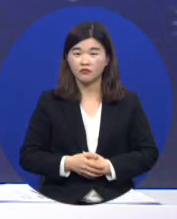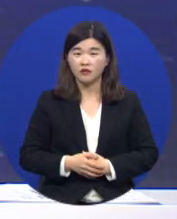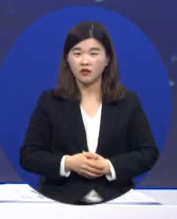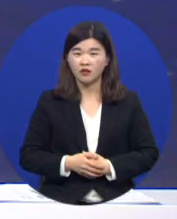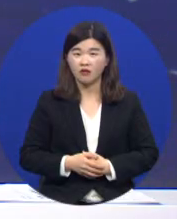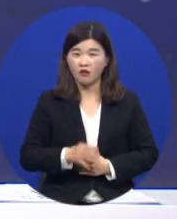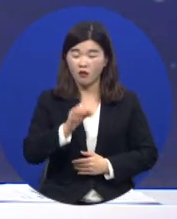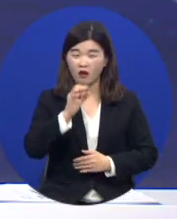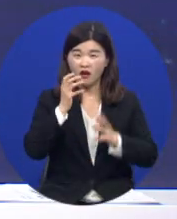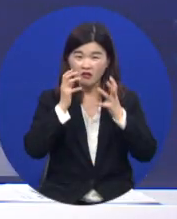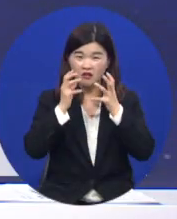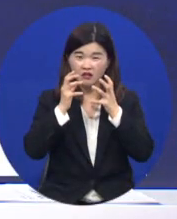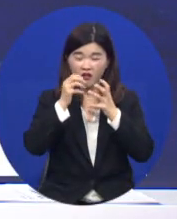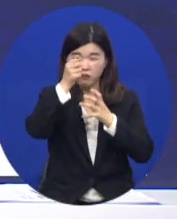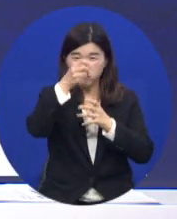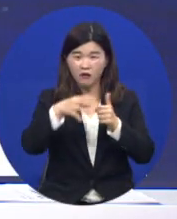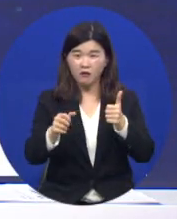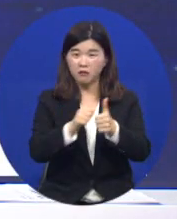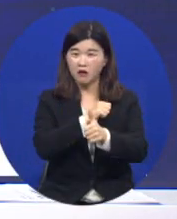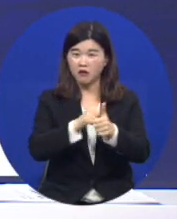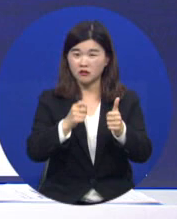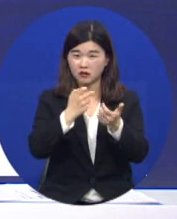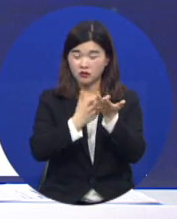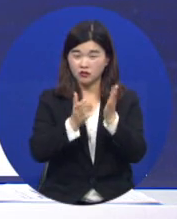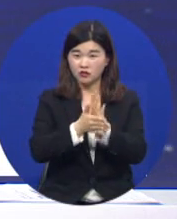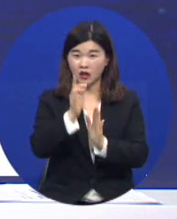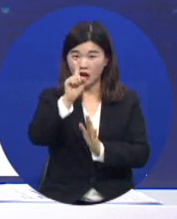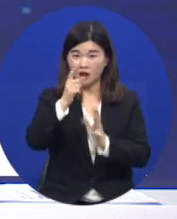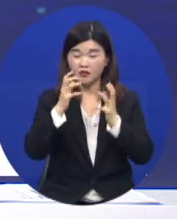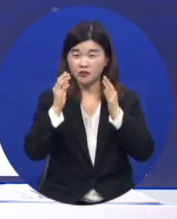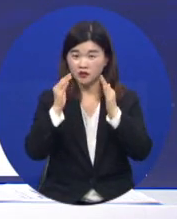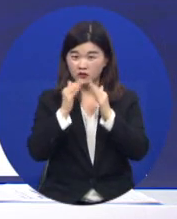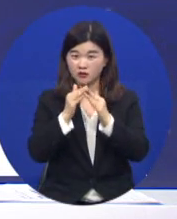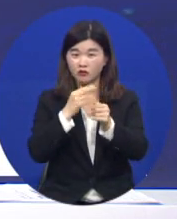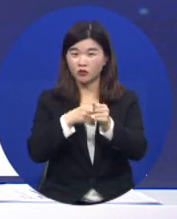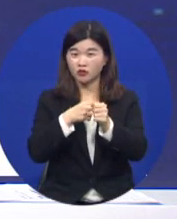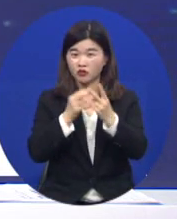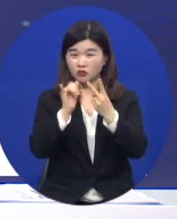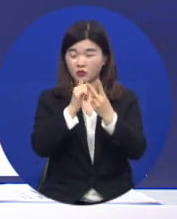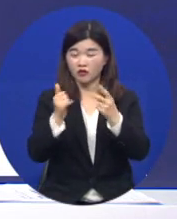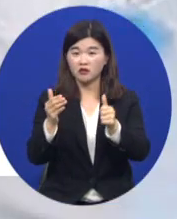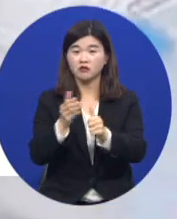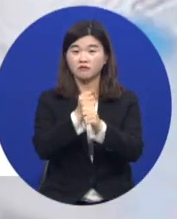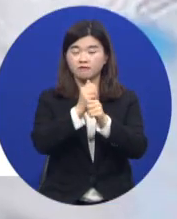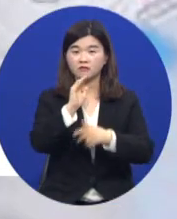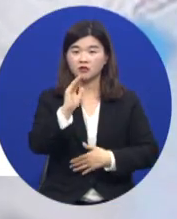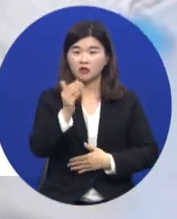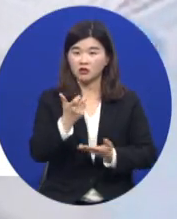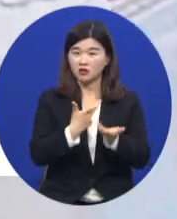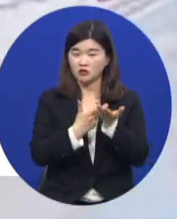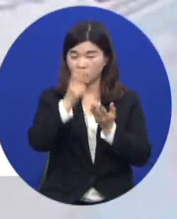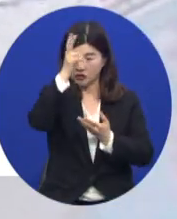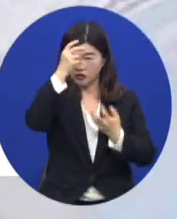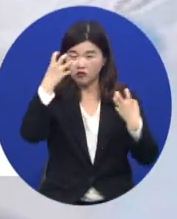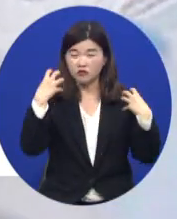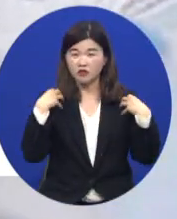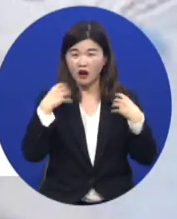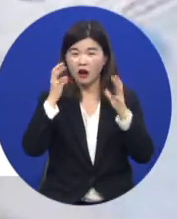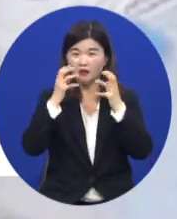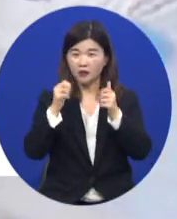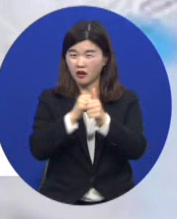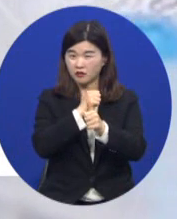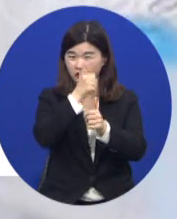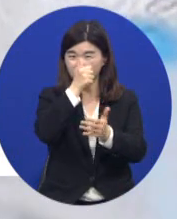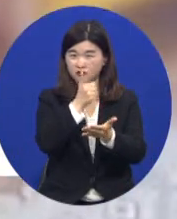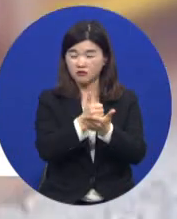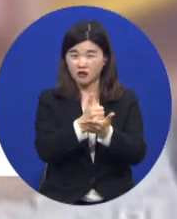원아 상습 학대 사건이 발생한 제주시내 모 어린이집 교사 2명이 구속됐습니다. 제주경찰청은 아동학대